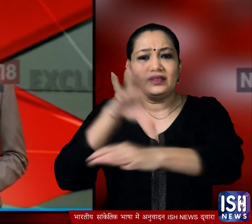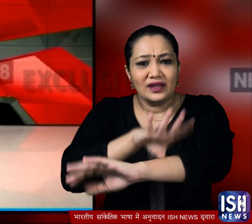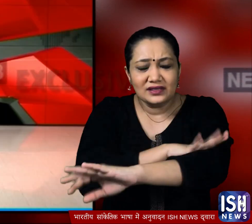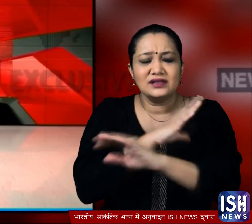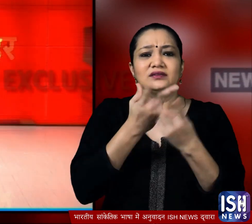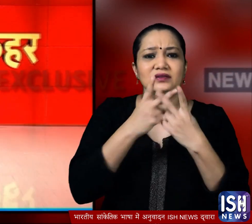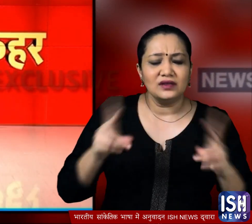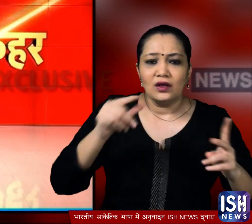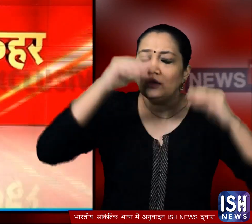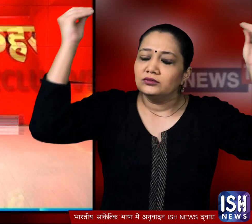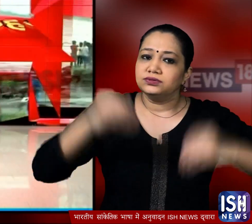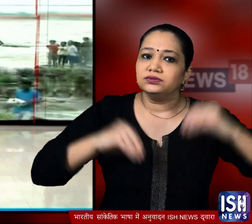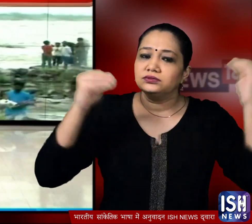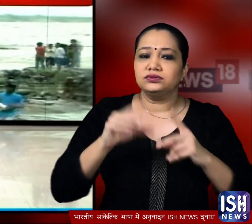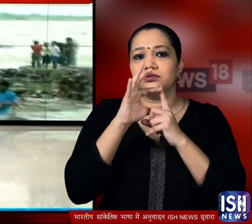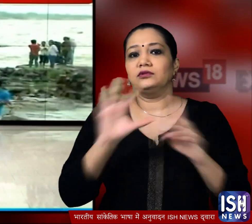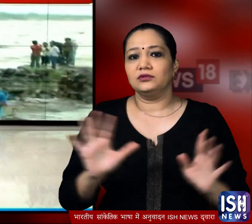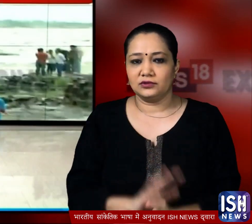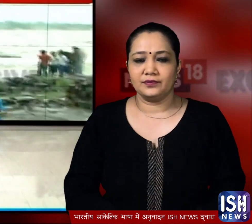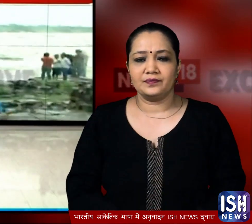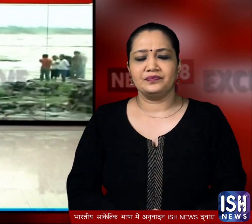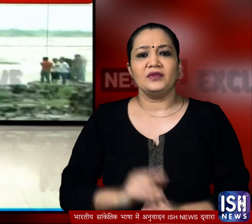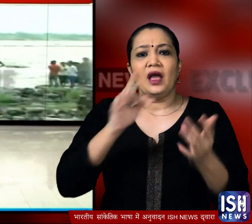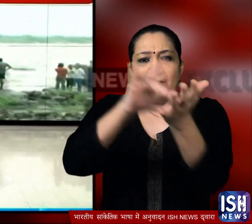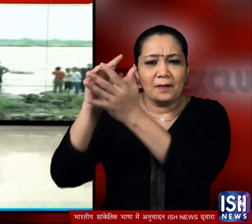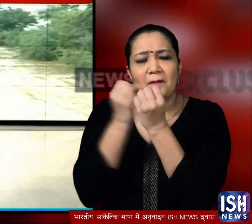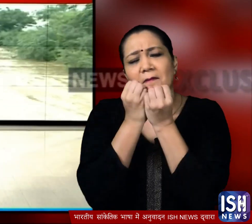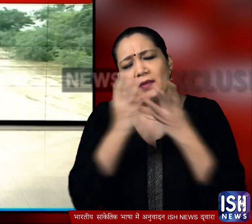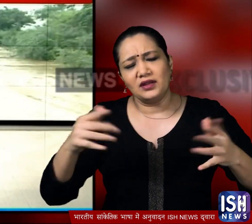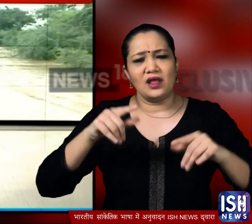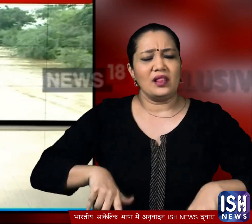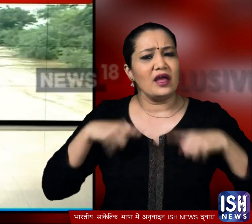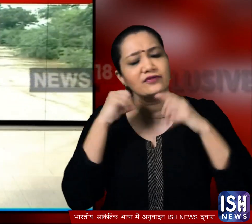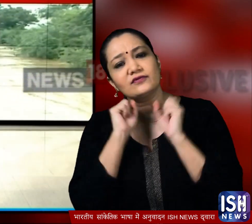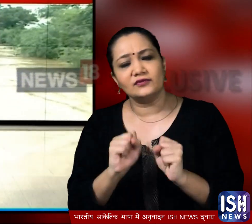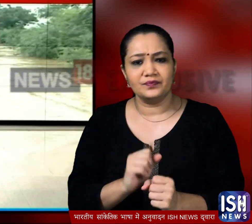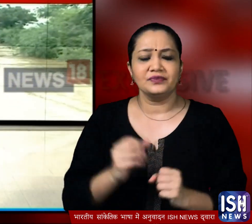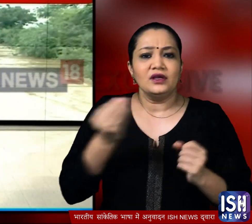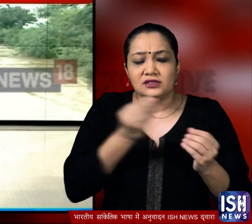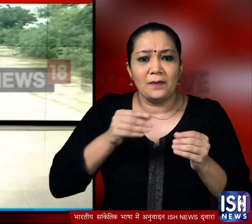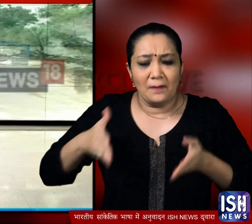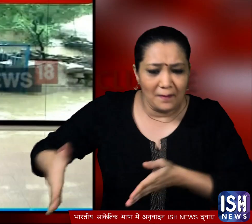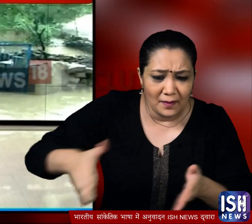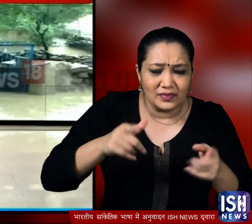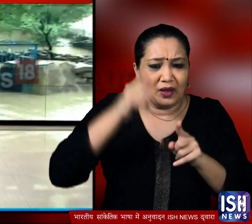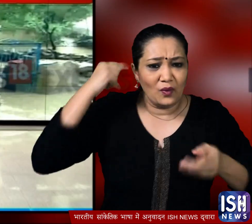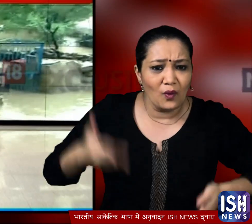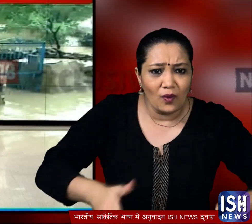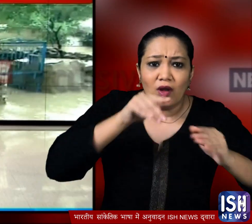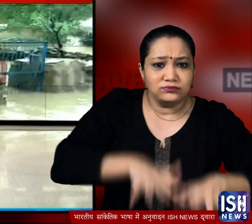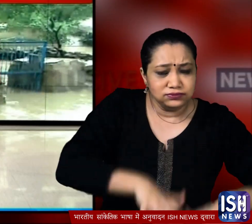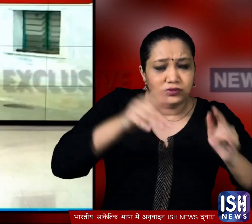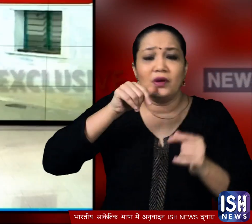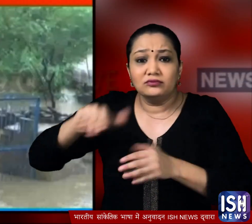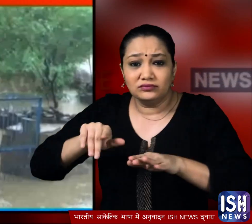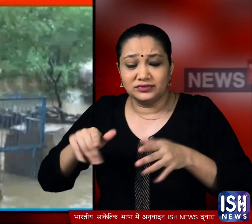जिलों में पानी कहर बनकर बरसा, जिससे वहां कई इलाकों में रहने वाले लोग मुसीबत से घिर गए। कई सड़कों पर पानी भर गया तो कई नदियां उफान पर आ